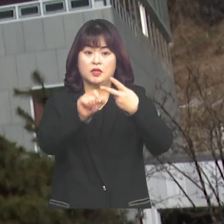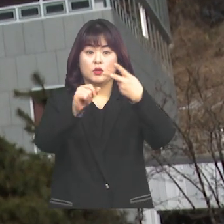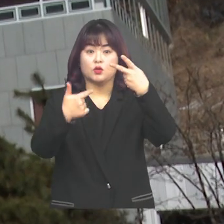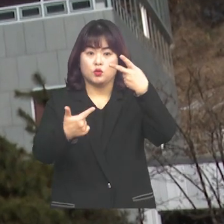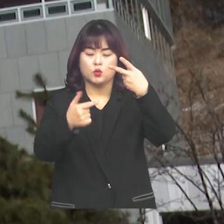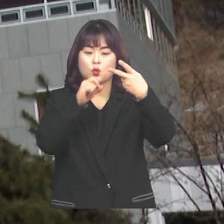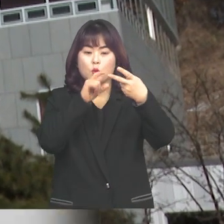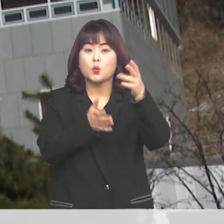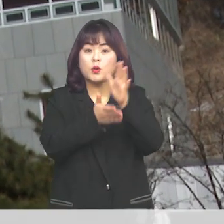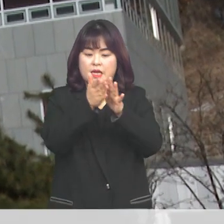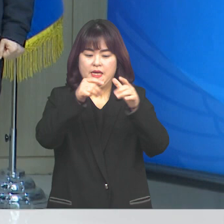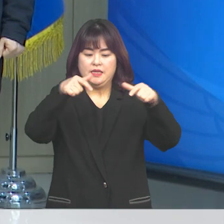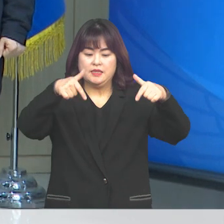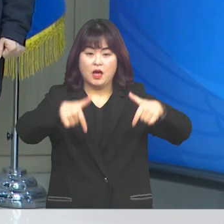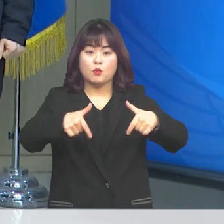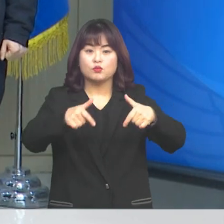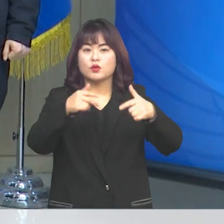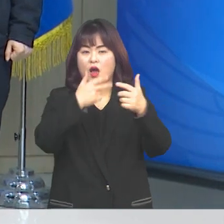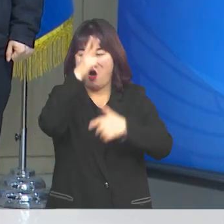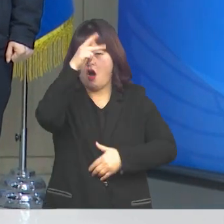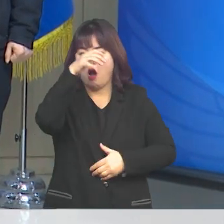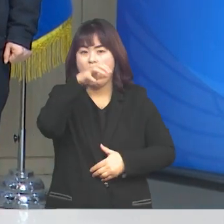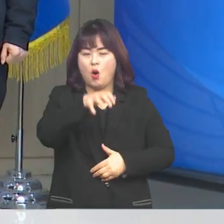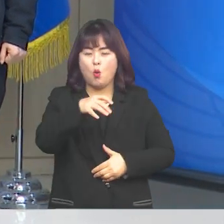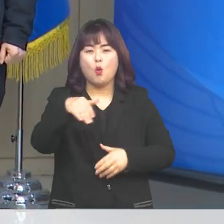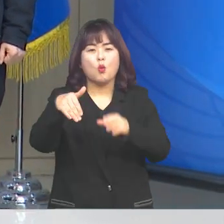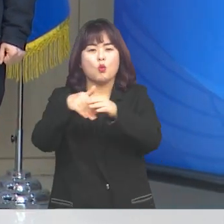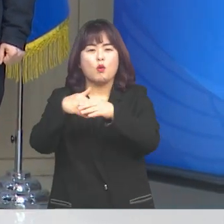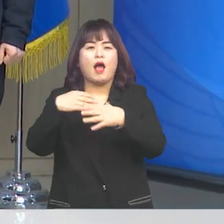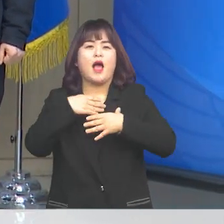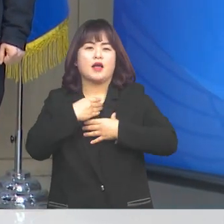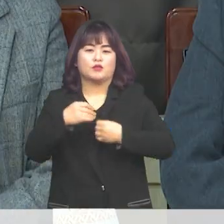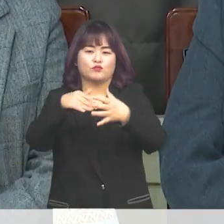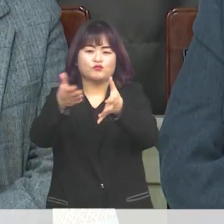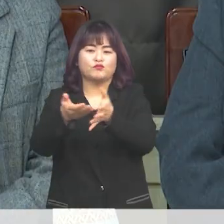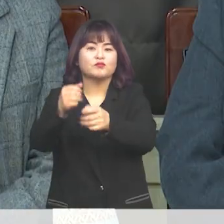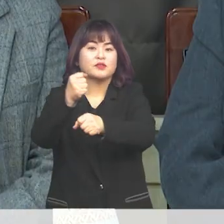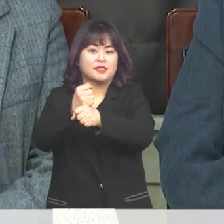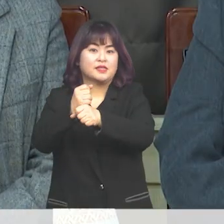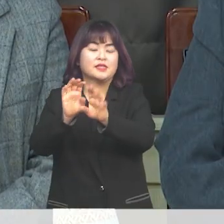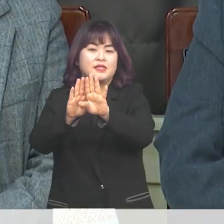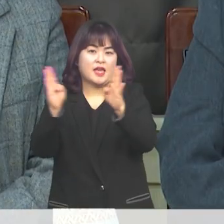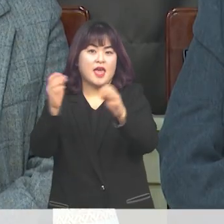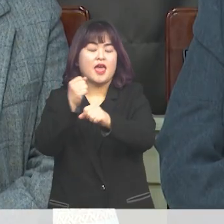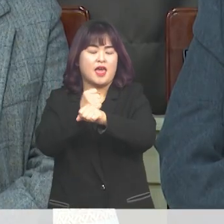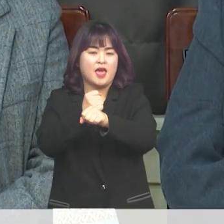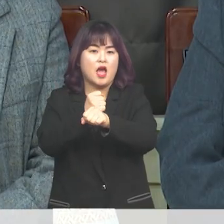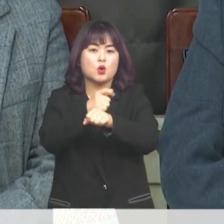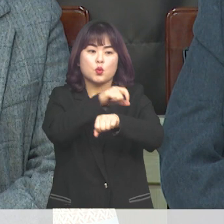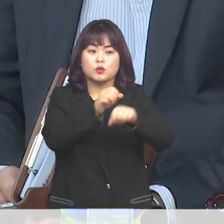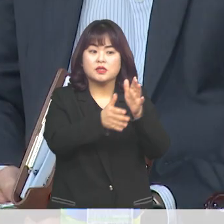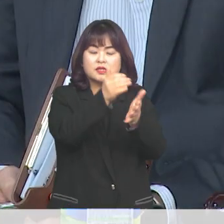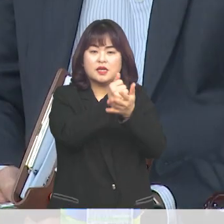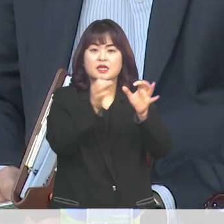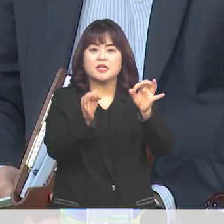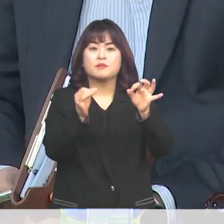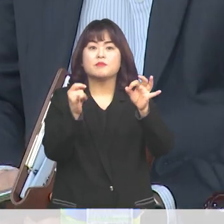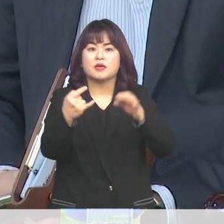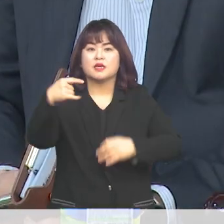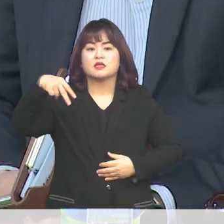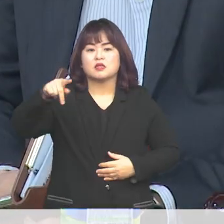6일 용인 서부경찰서에서 제10회 안전문화살롱 정기회의가 열렸습니다. 회의엔 이상일 용인특례시장,